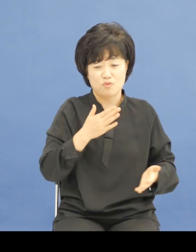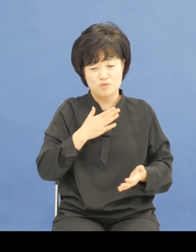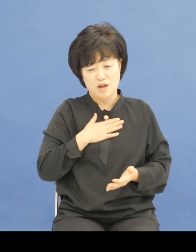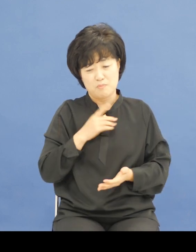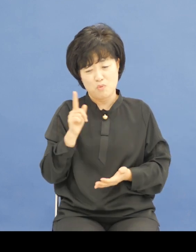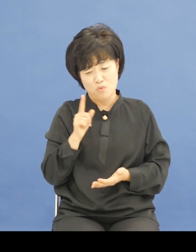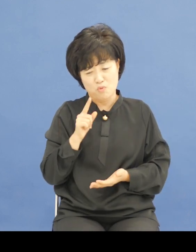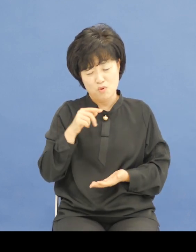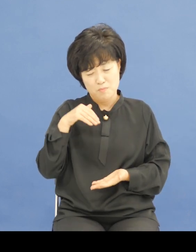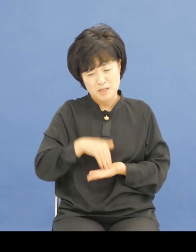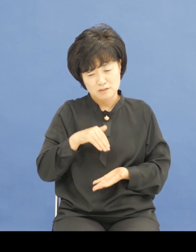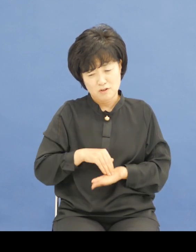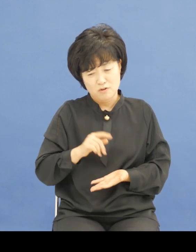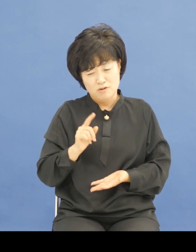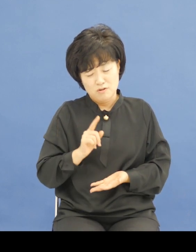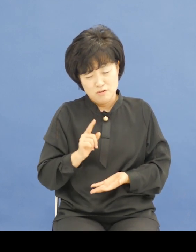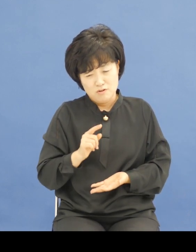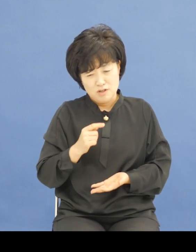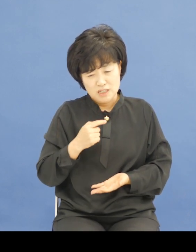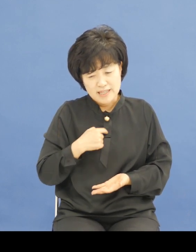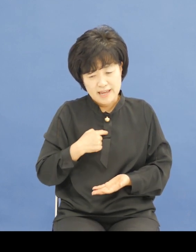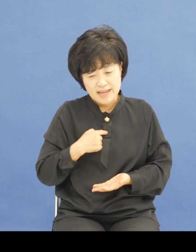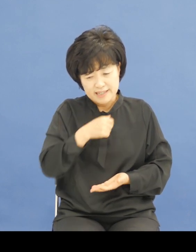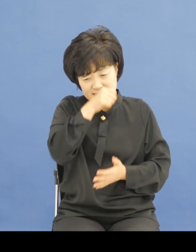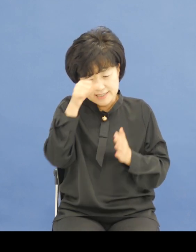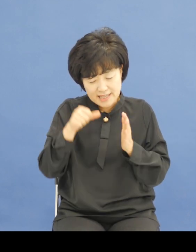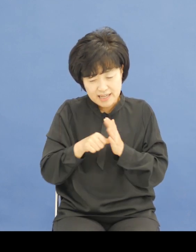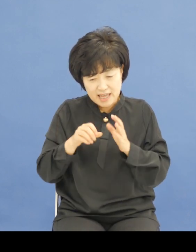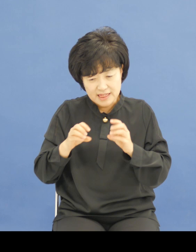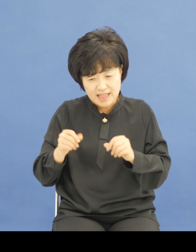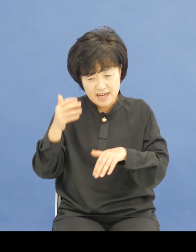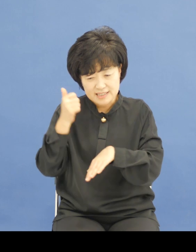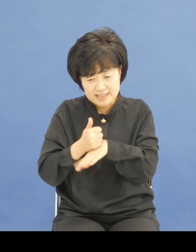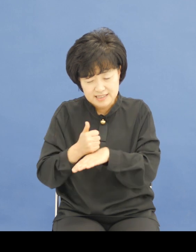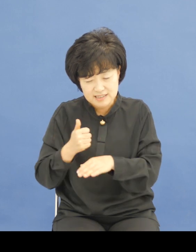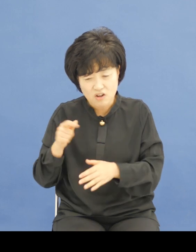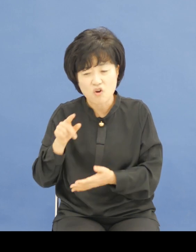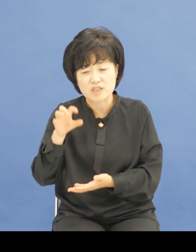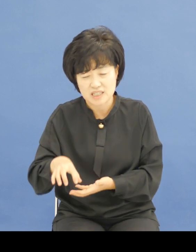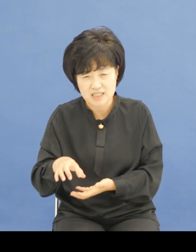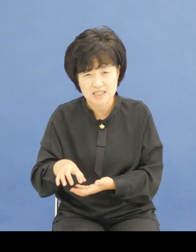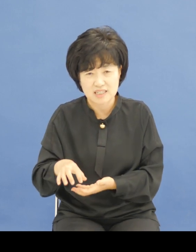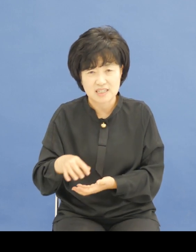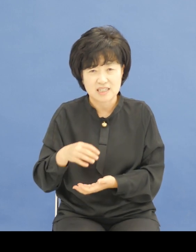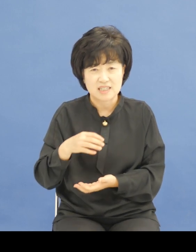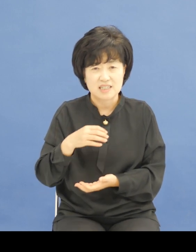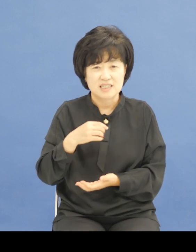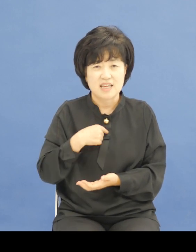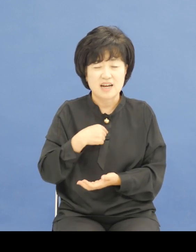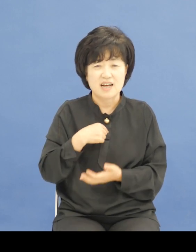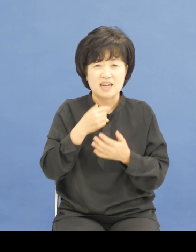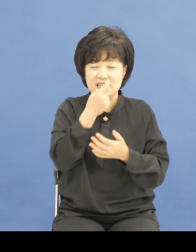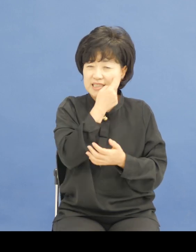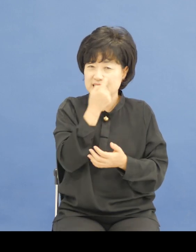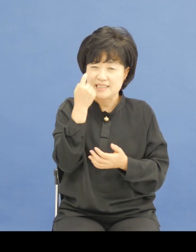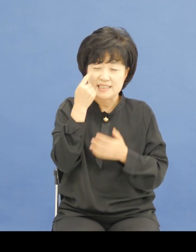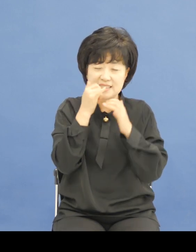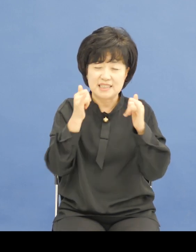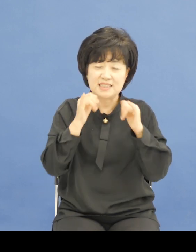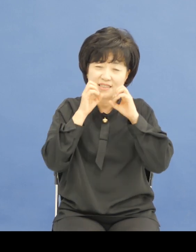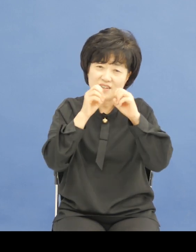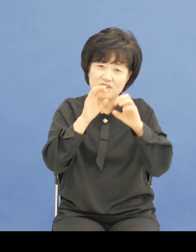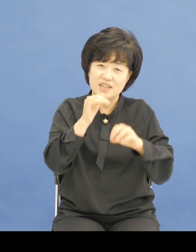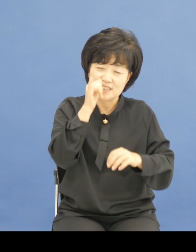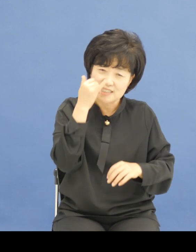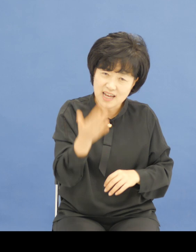되고 과연 내 인생에 있어서 땅끝은 또 어디일까, 그것을 위해서 나는 땅끝까지도 증인이 되고 있는가 한번 반성이 되는 그런 시간이었던 것